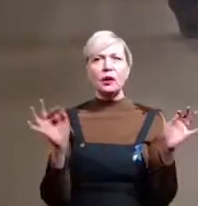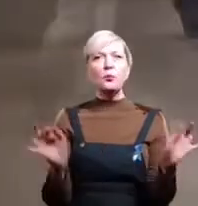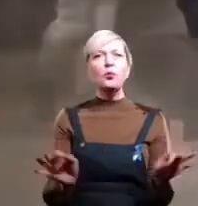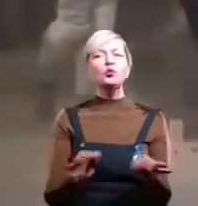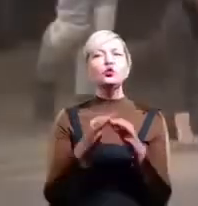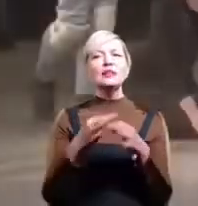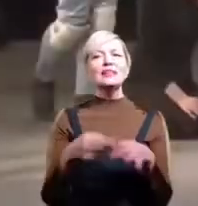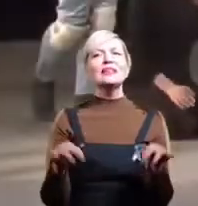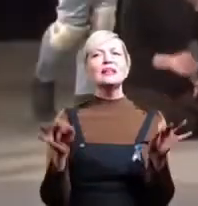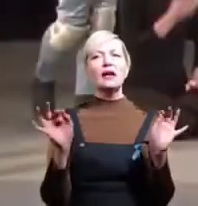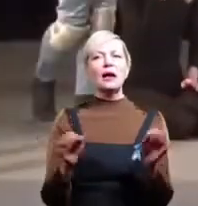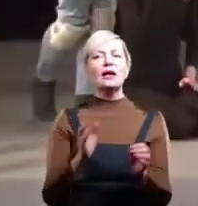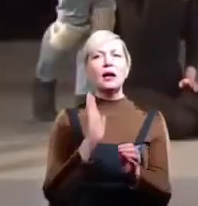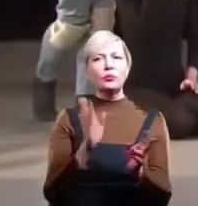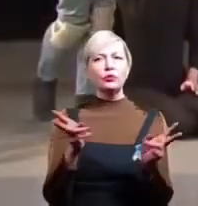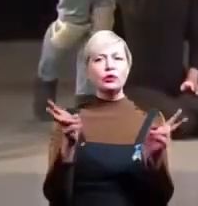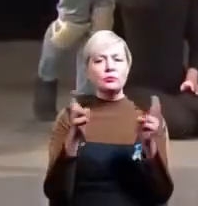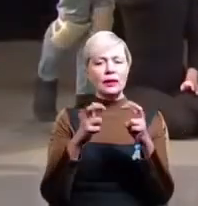музыкально будем